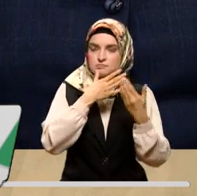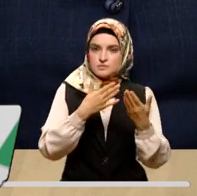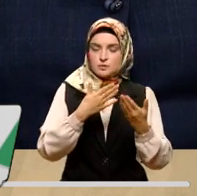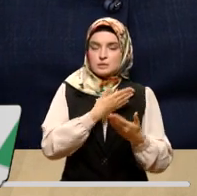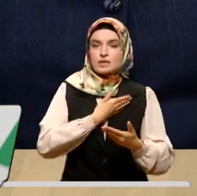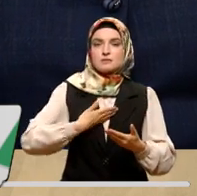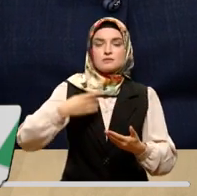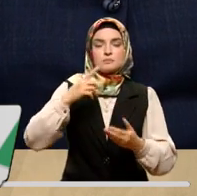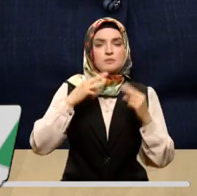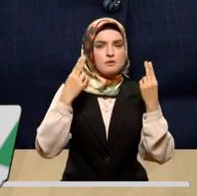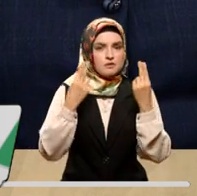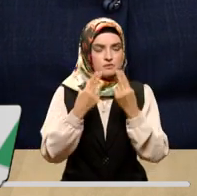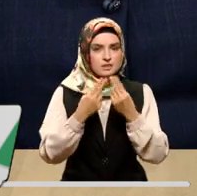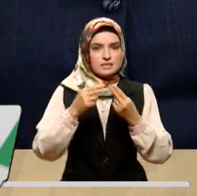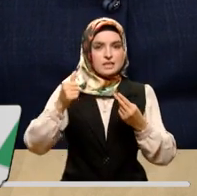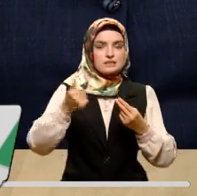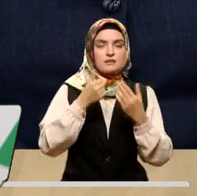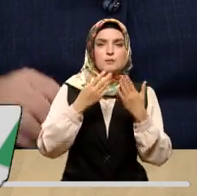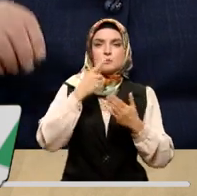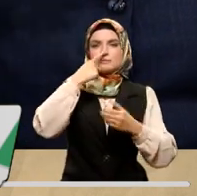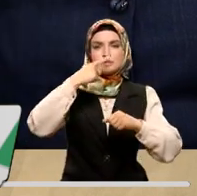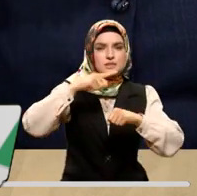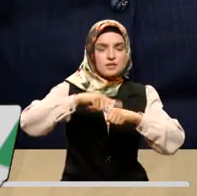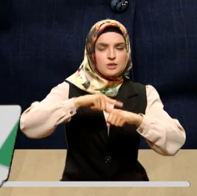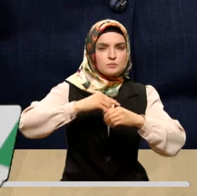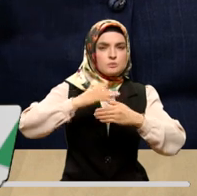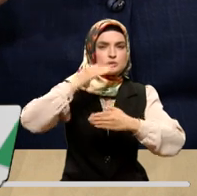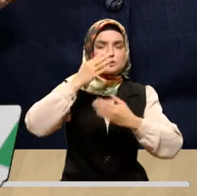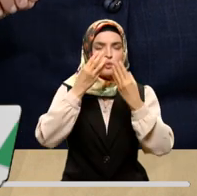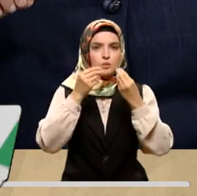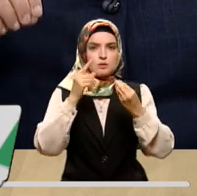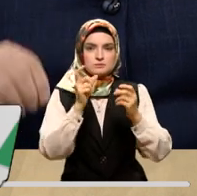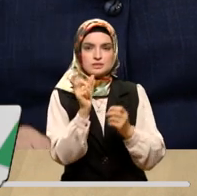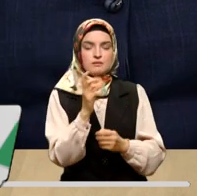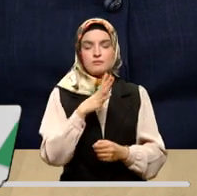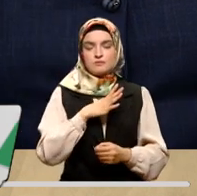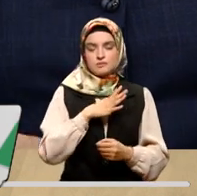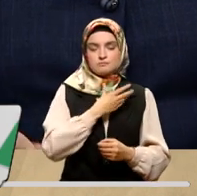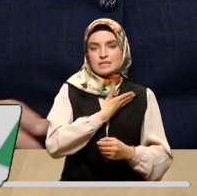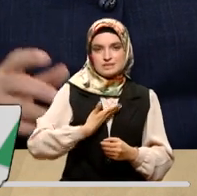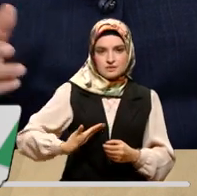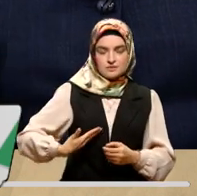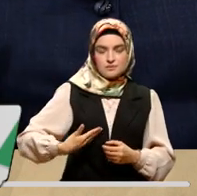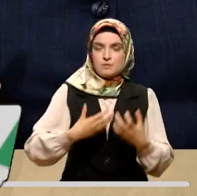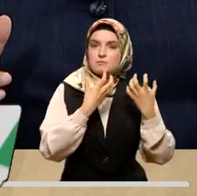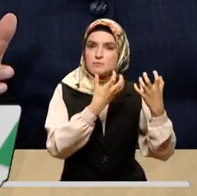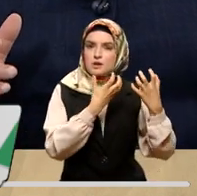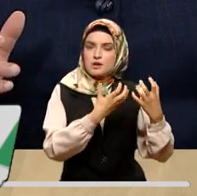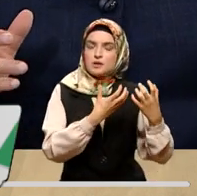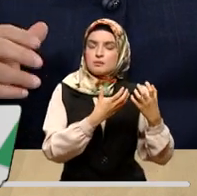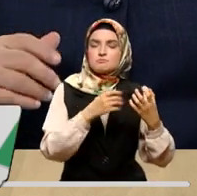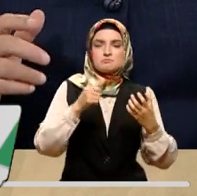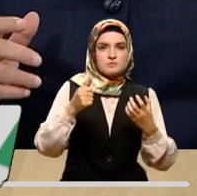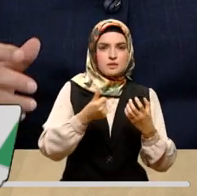evrensel değerdir ama bizim inancımızın başında da oturan bir kavramdır sevgi. Merhamet bir evrensel değerdir